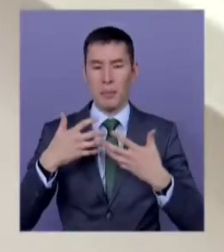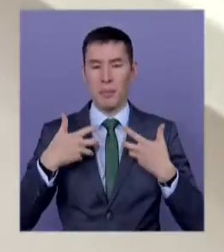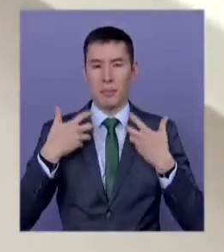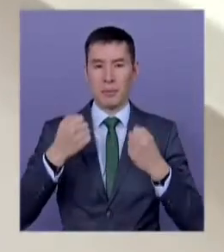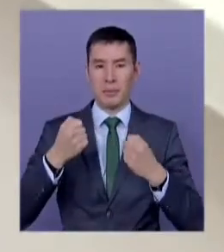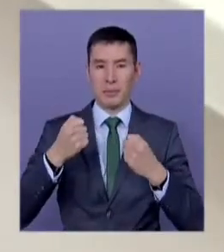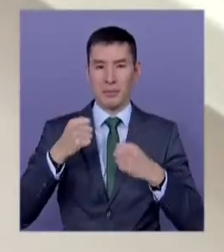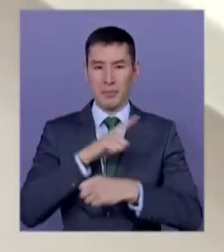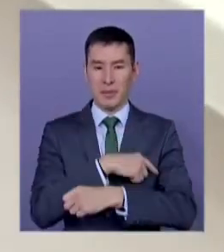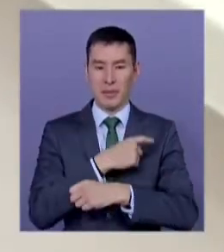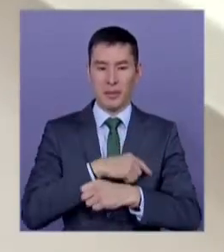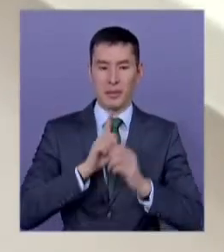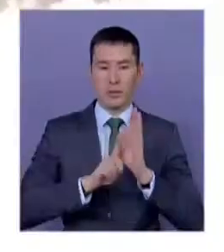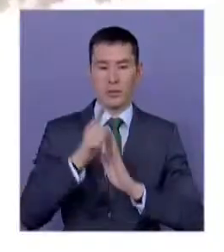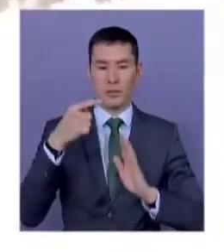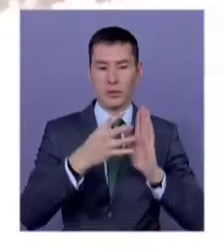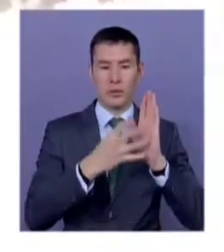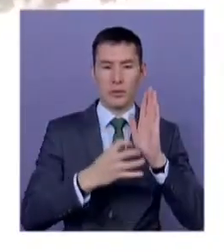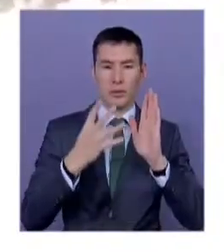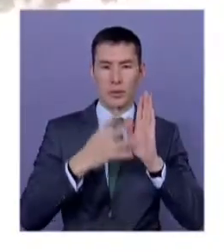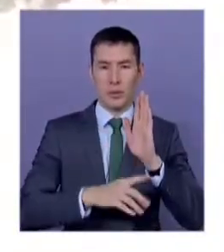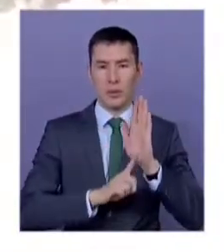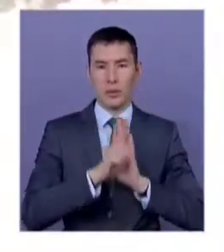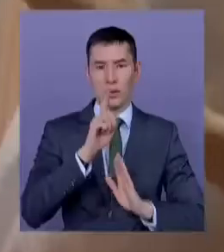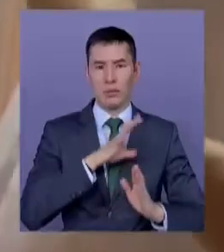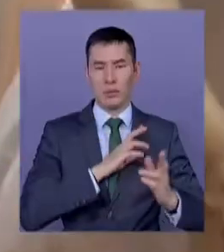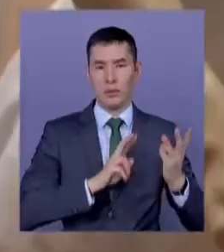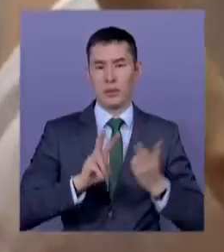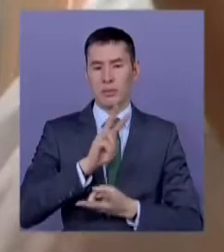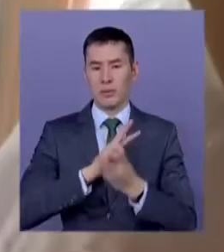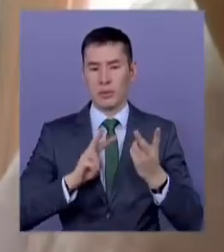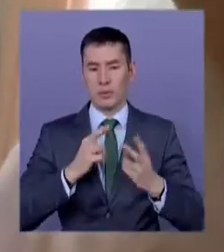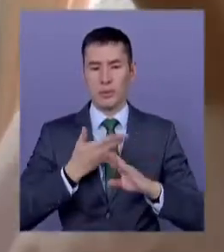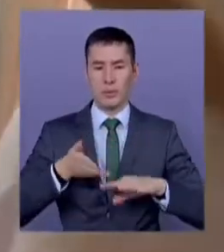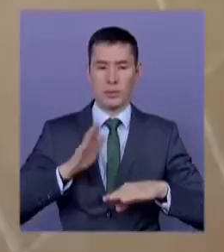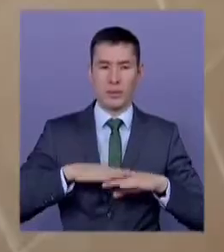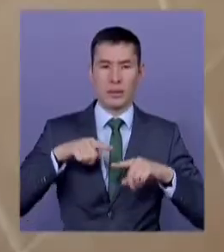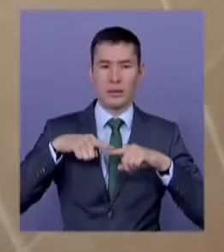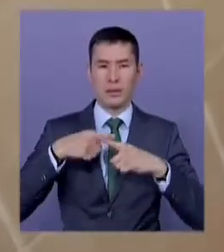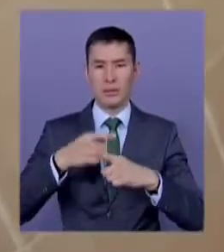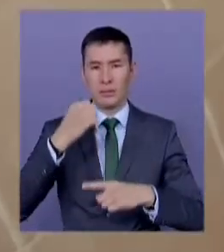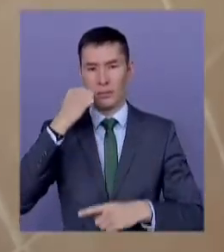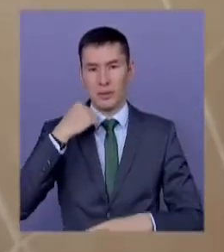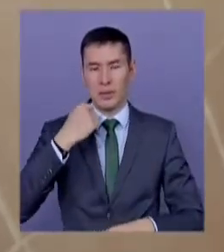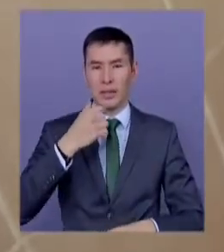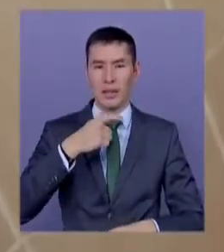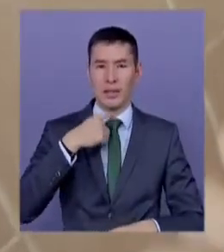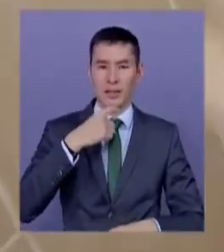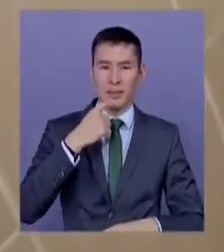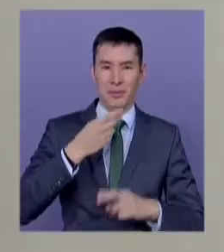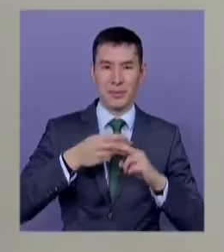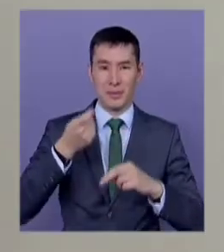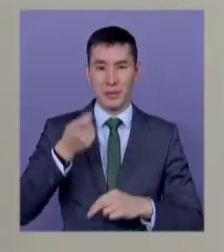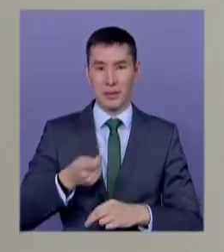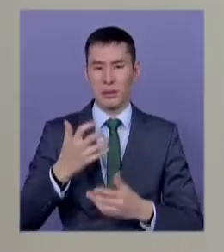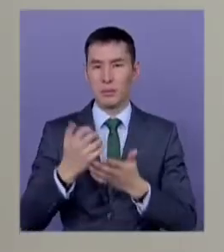90-шы жылдардың басында қаржылық қиындықтар салдарынан аянышты күйге ұшыраған еді. Заманауи құралдар тұрмақ, арзан дәрі-дәрмектің өзі тапшы болды.